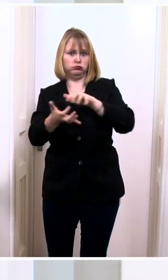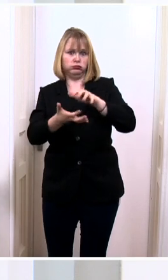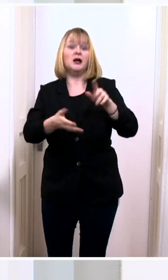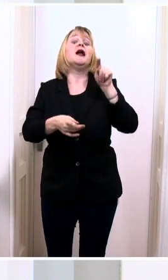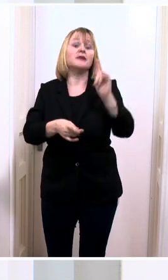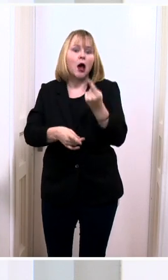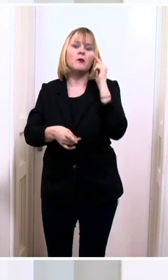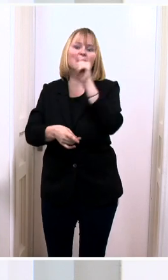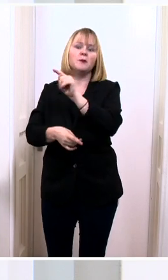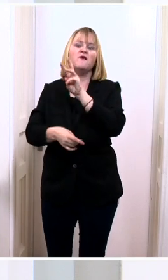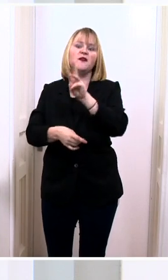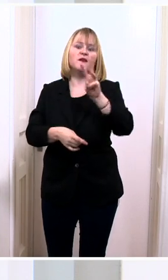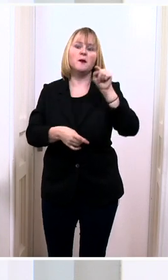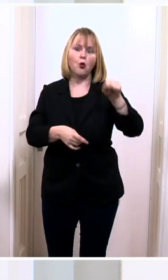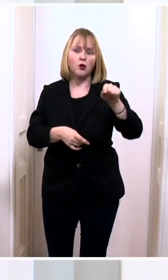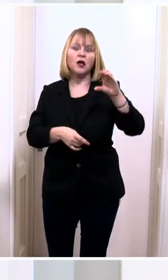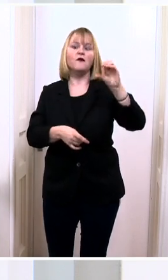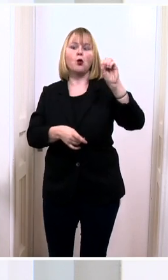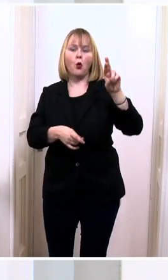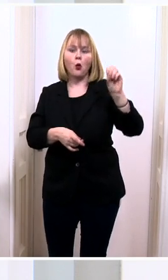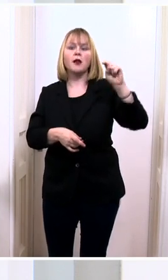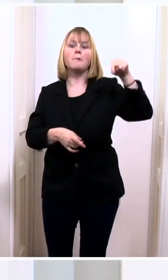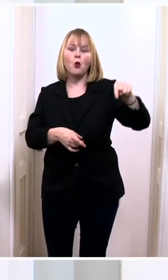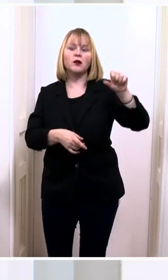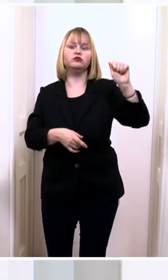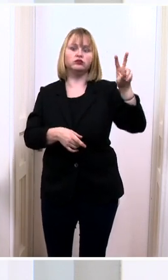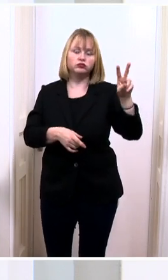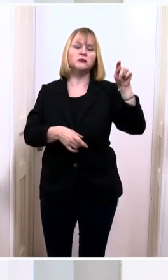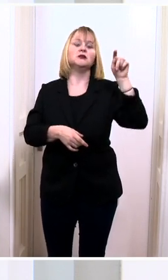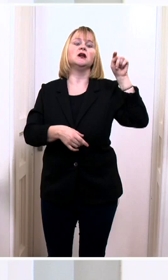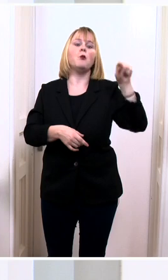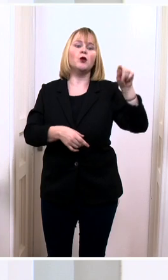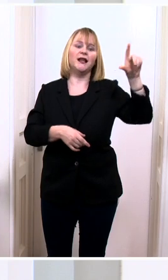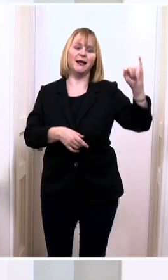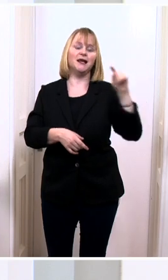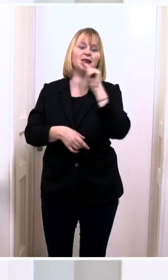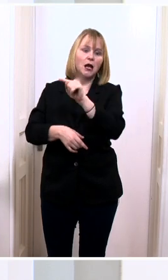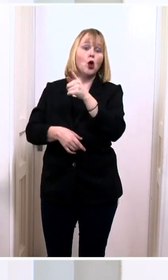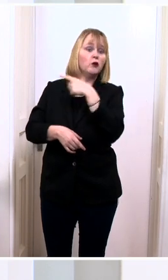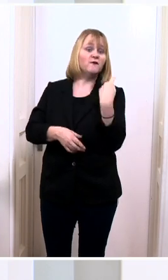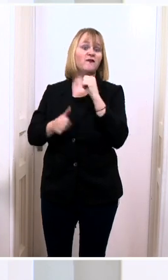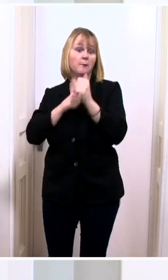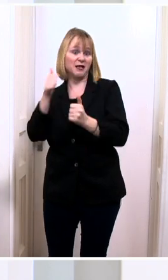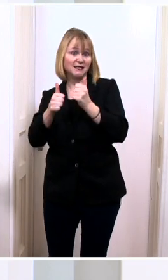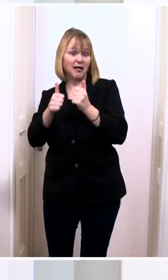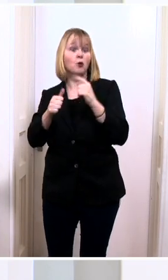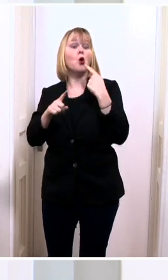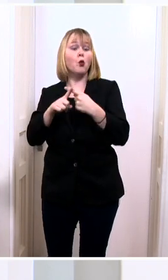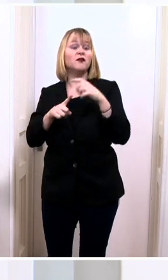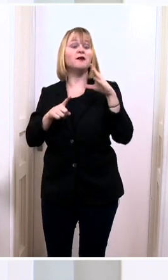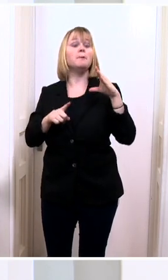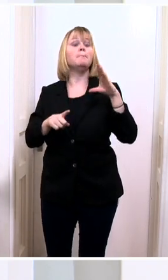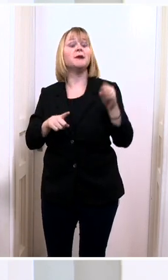es die Website corona.avw.li und wir, das Ministerium, die Mitarbeitenden im Amt für Volkswirtschaft,